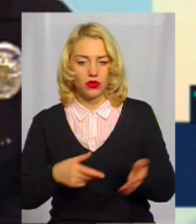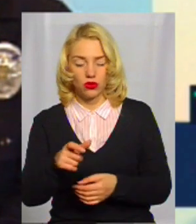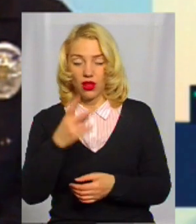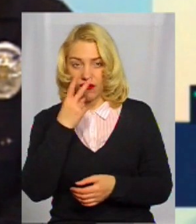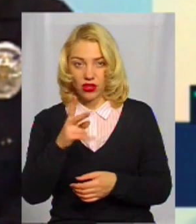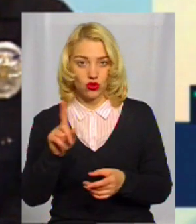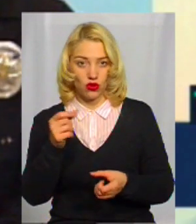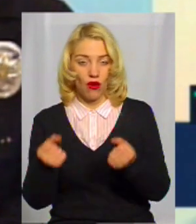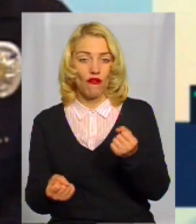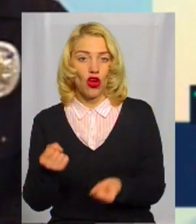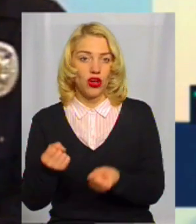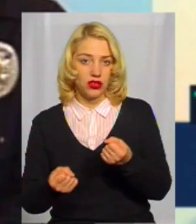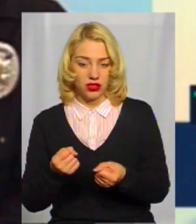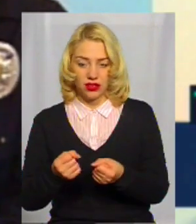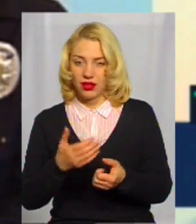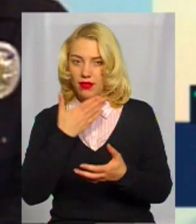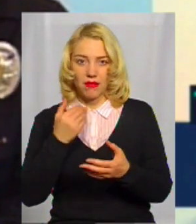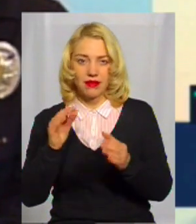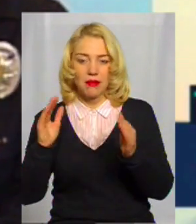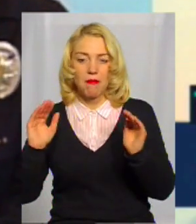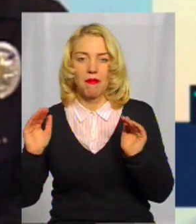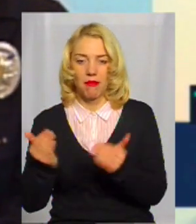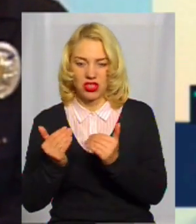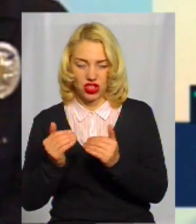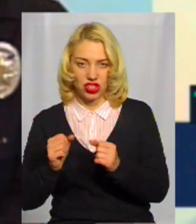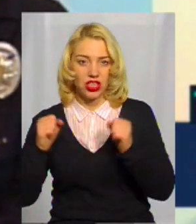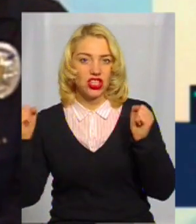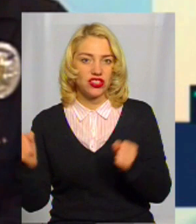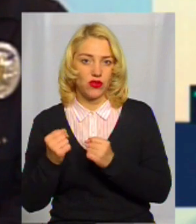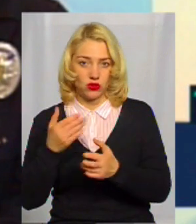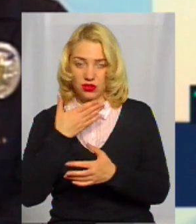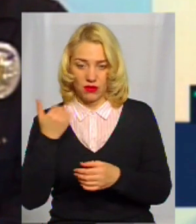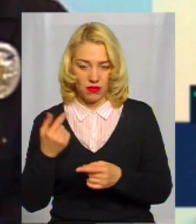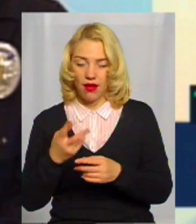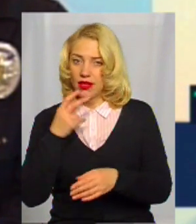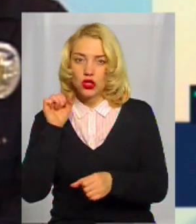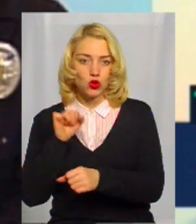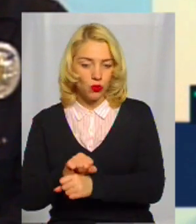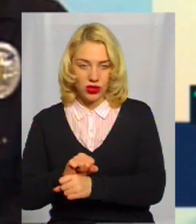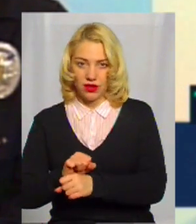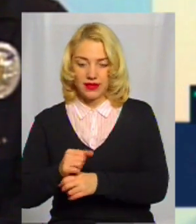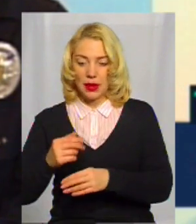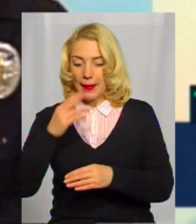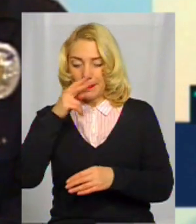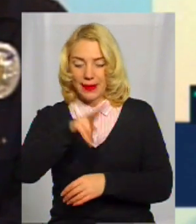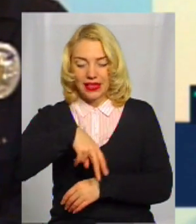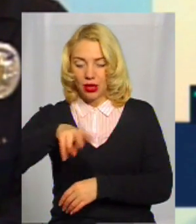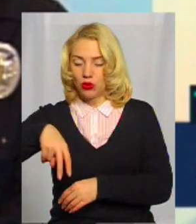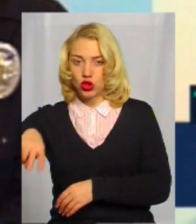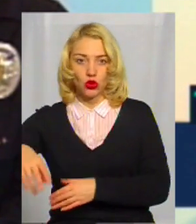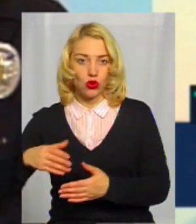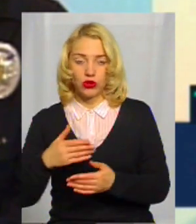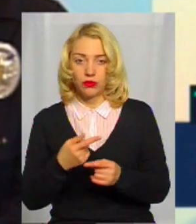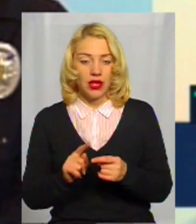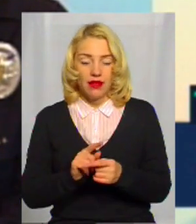видно, що водій не зменшив вже швидкість, не переконався і не зупинився перед пішохідним переходом, відповідно, і створив ту аварійну